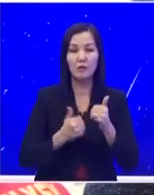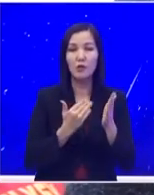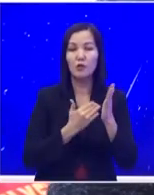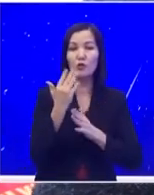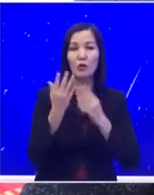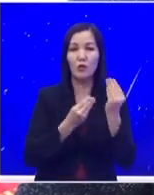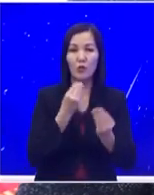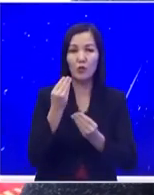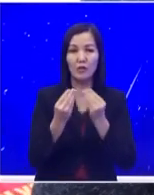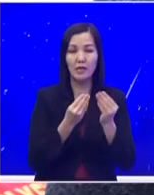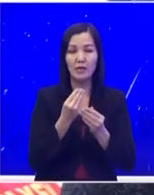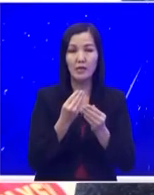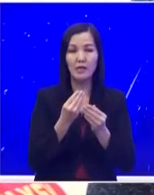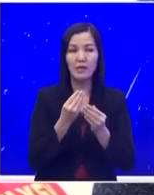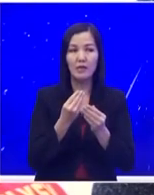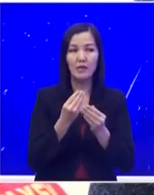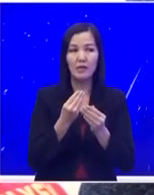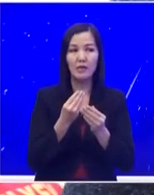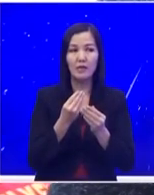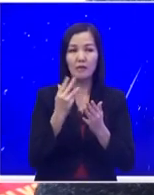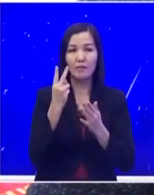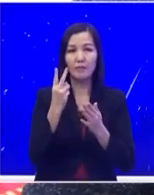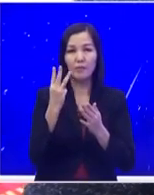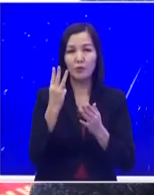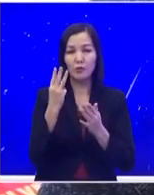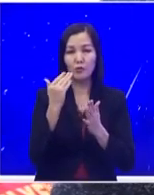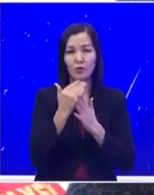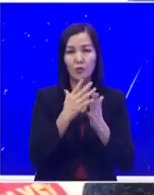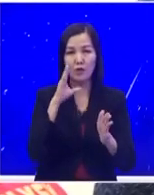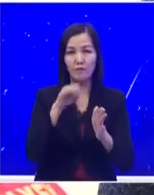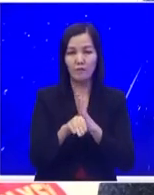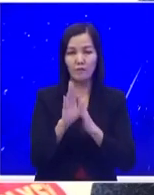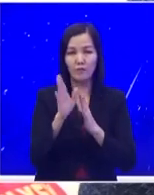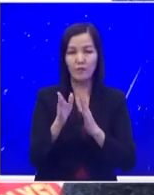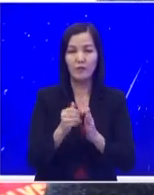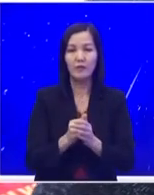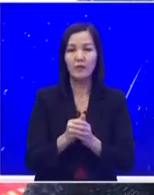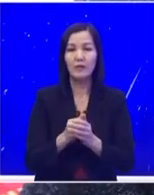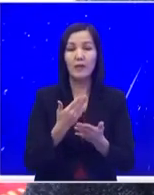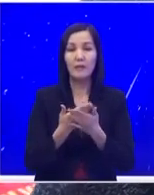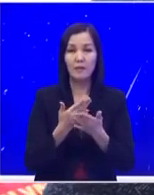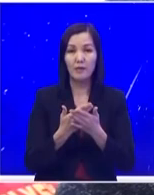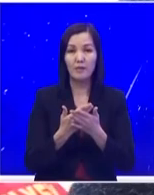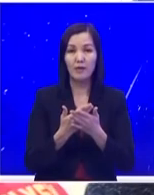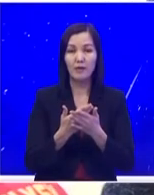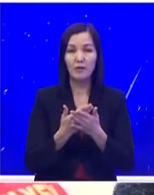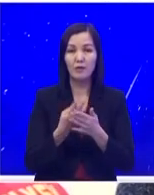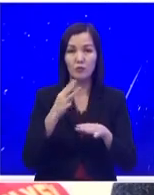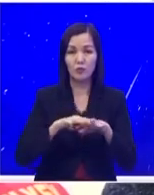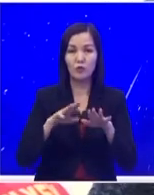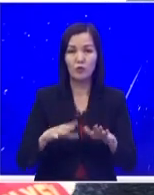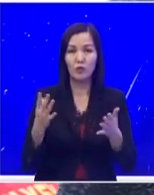лигада биылғы жүлделі орынға ие боламыз. Және де, егер осы турымызда үшінші орын